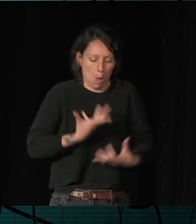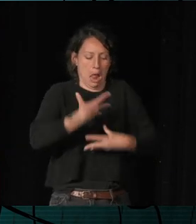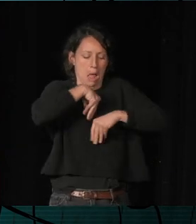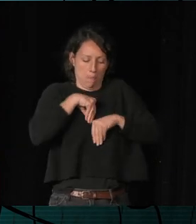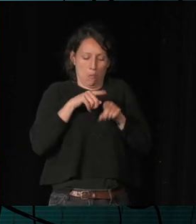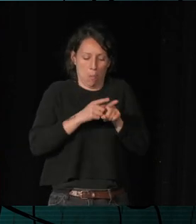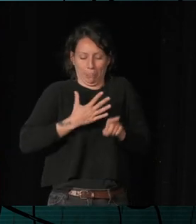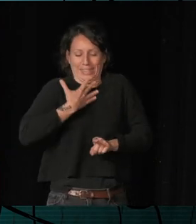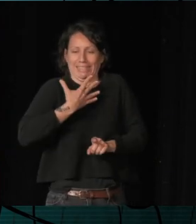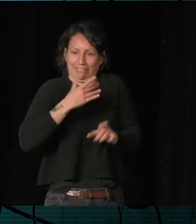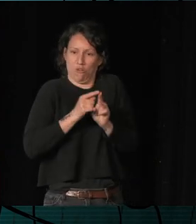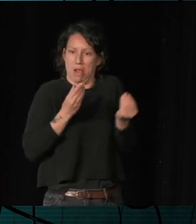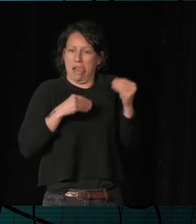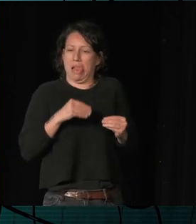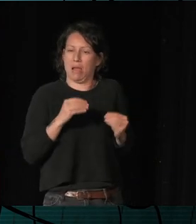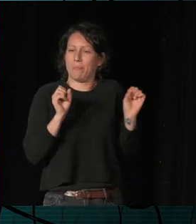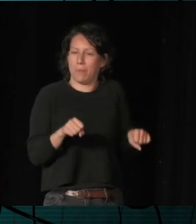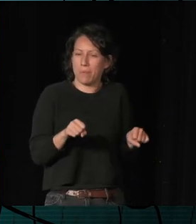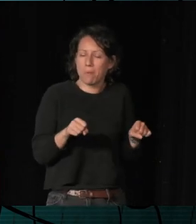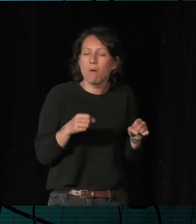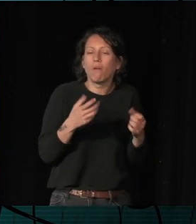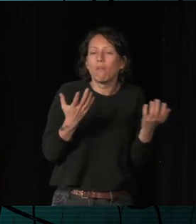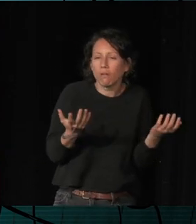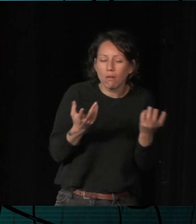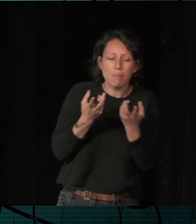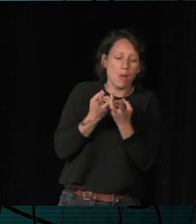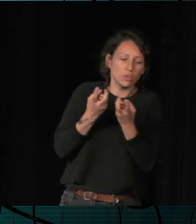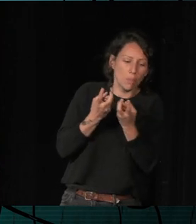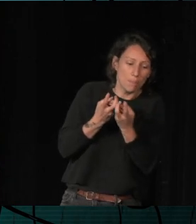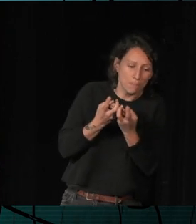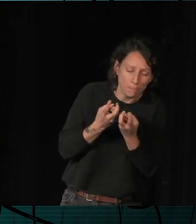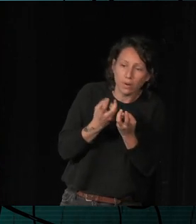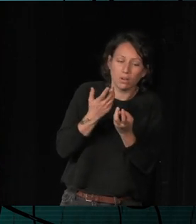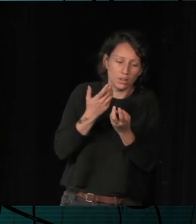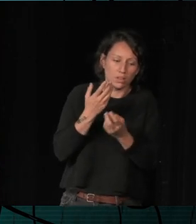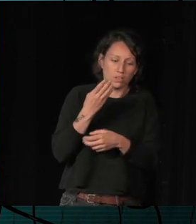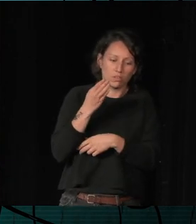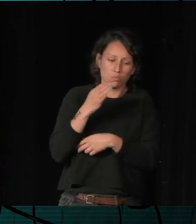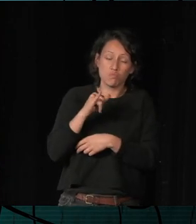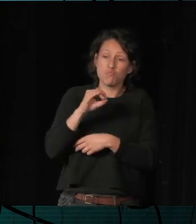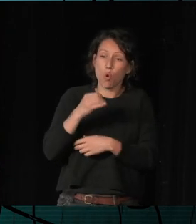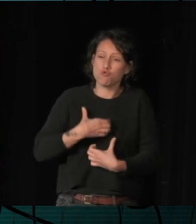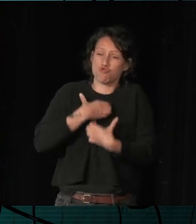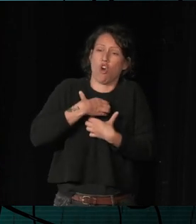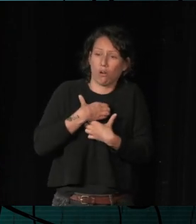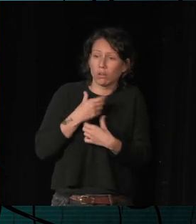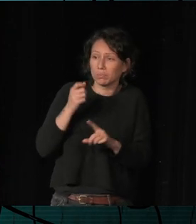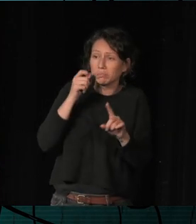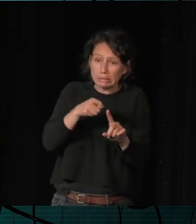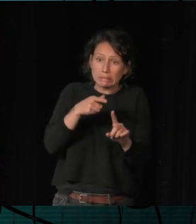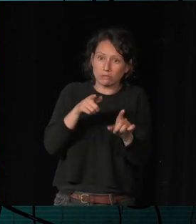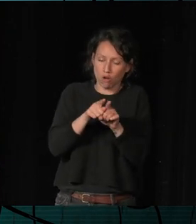Voilà, ça rappelle aussi, par exemple, le premier BioShock qui joue avec ça sans expliquer comment. Maintenant, si on veut un